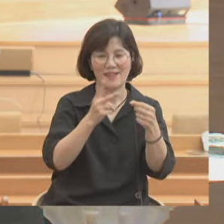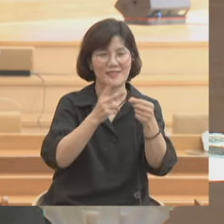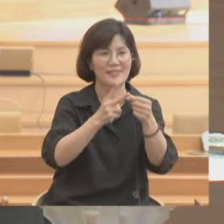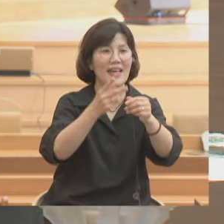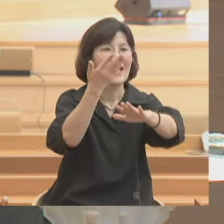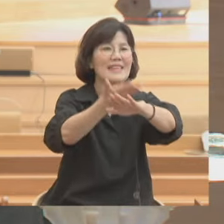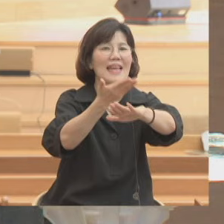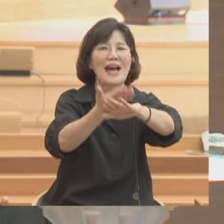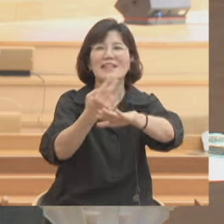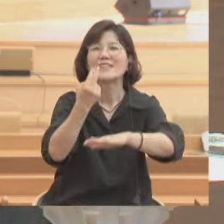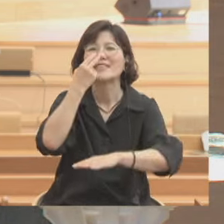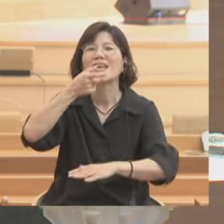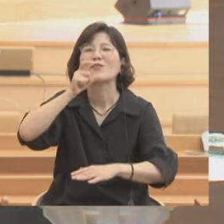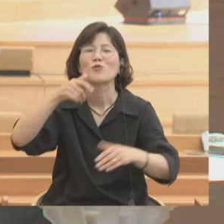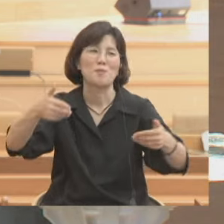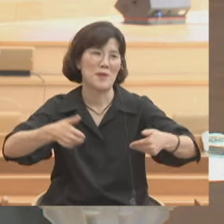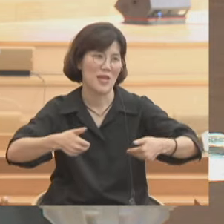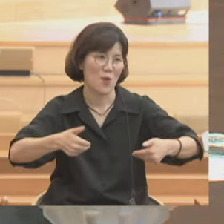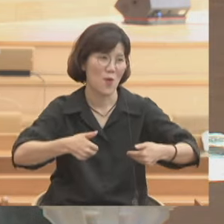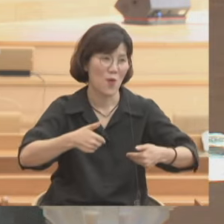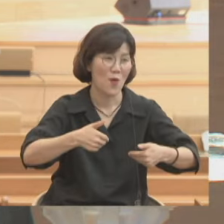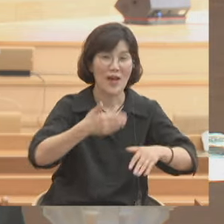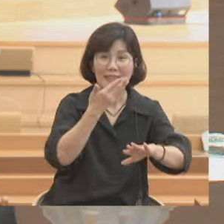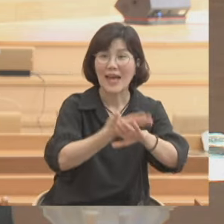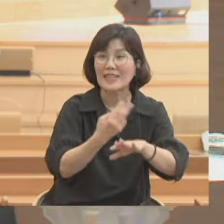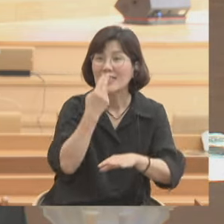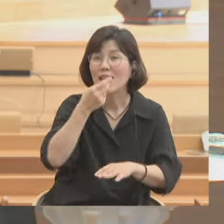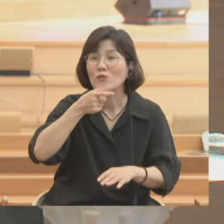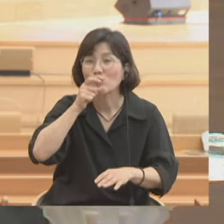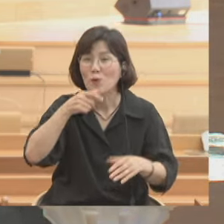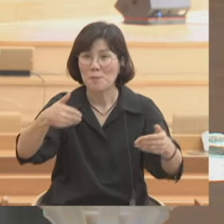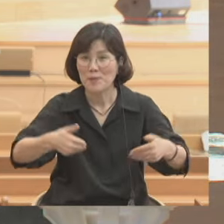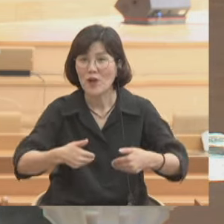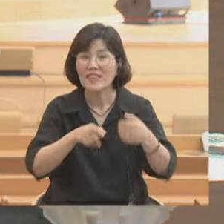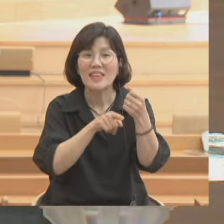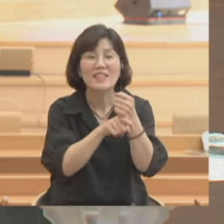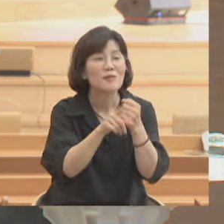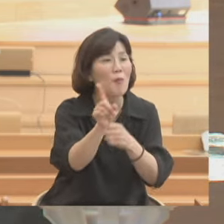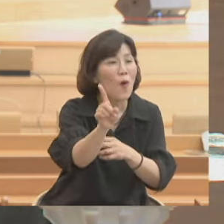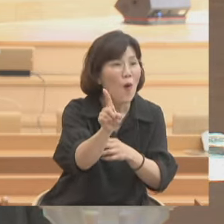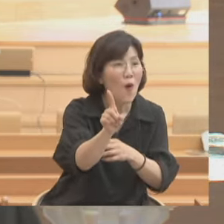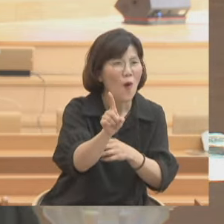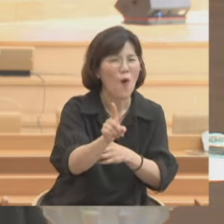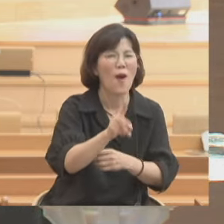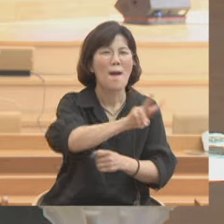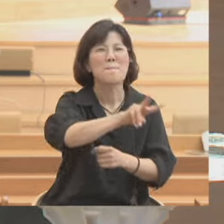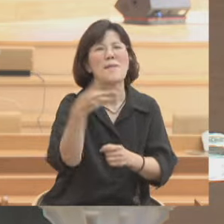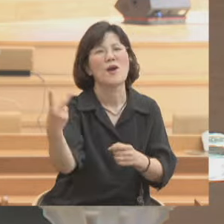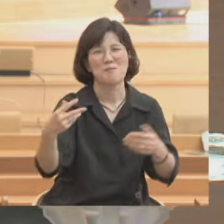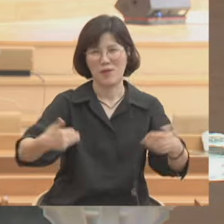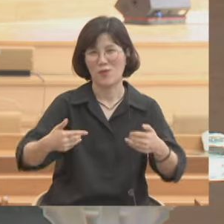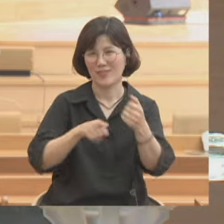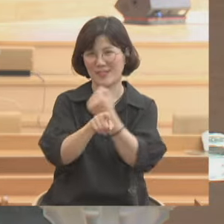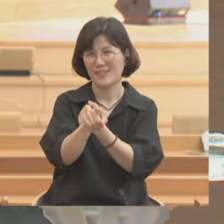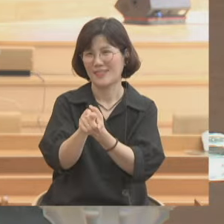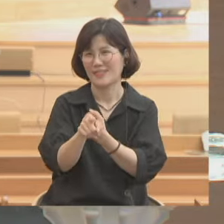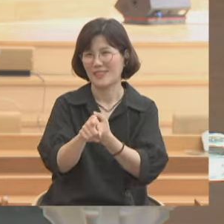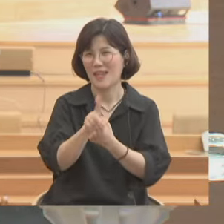다른 생수가 필요하다. 필요하다. 여러분, 다른 생수가 필요하다. 이 말은 어떤 의미에서 갈아타야 된다. 그 말은 갈아타야.